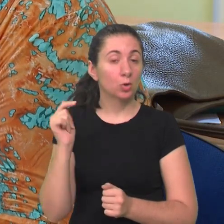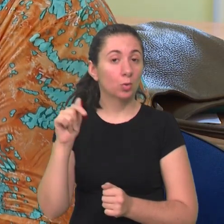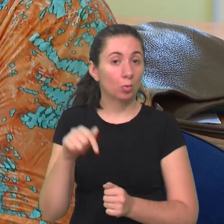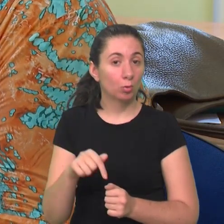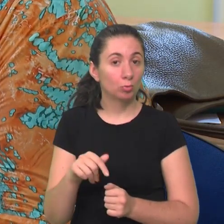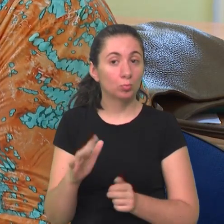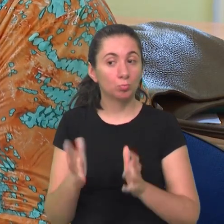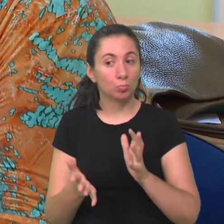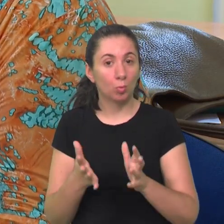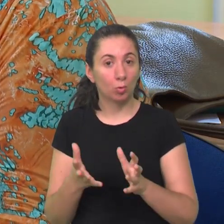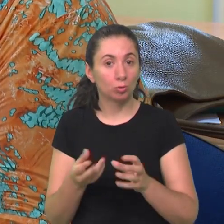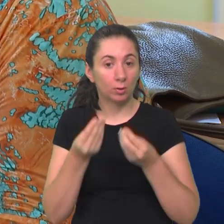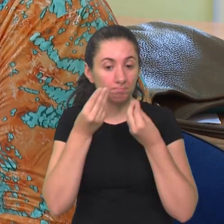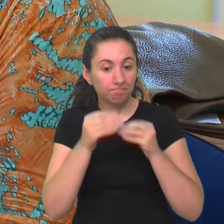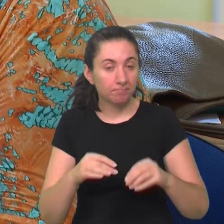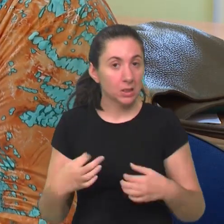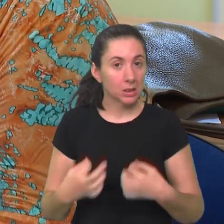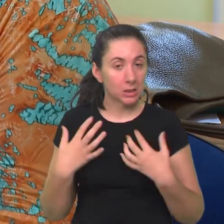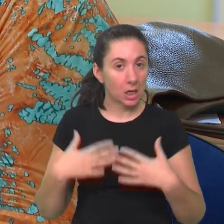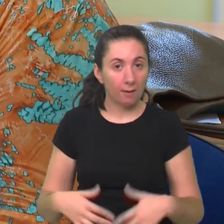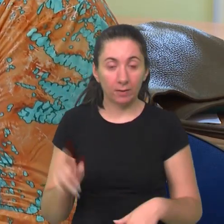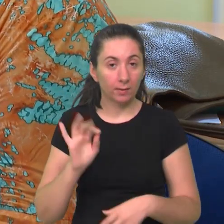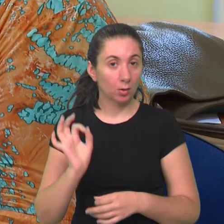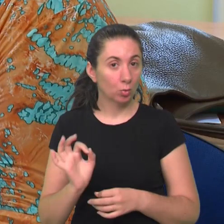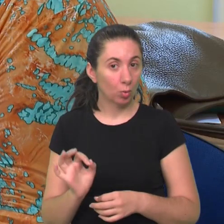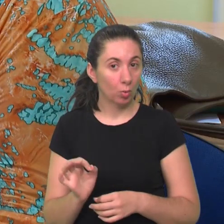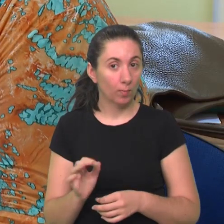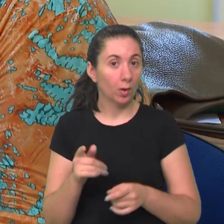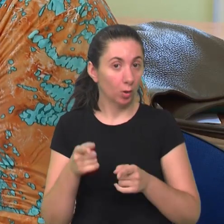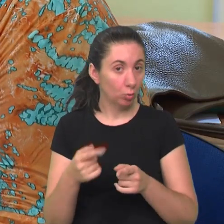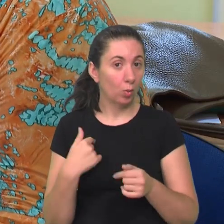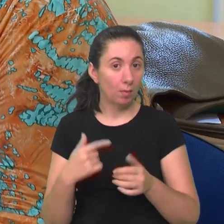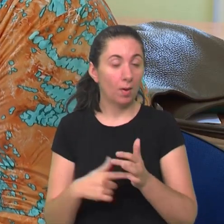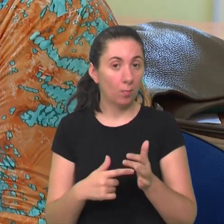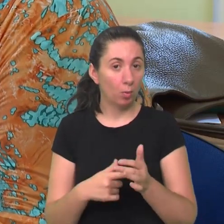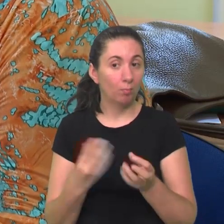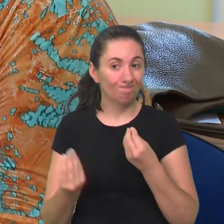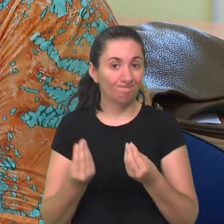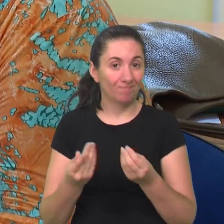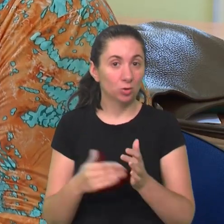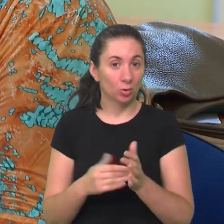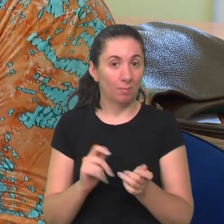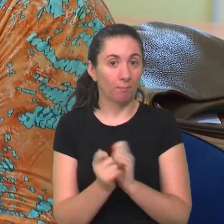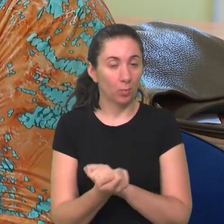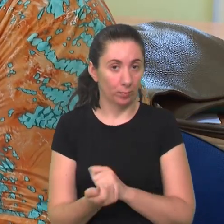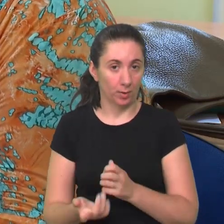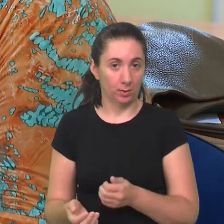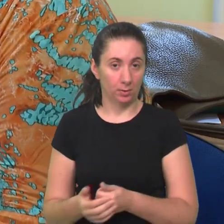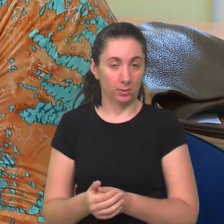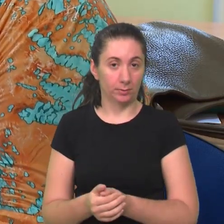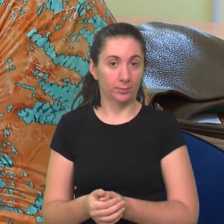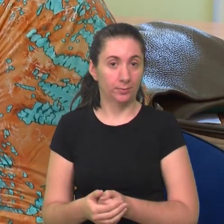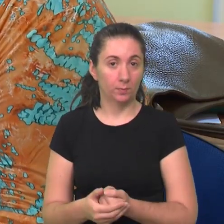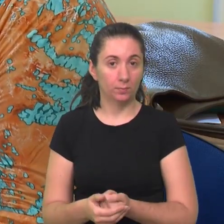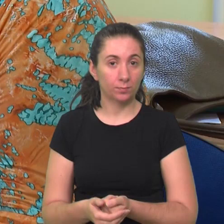do možda narušenog zdravlja i da nam to pokazuje da nešto trebamo promijeniti.